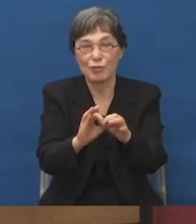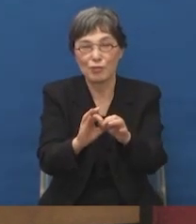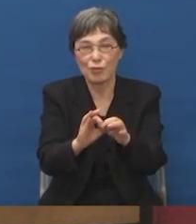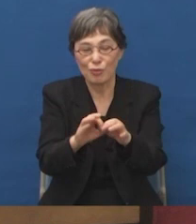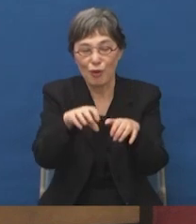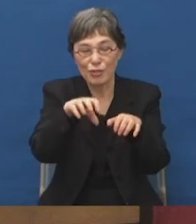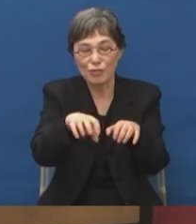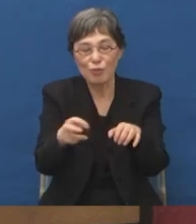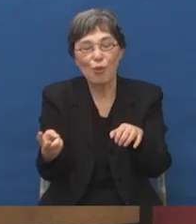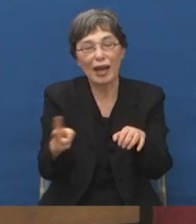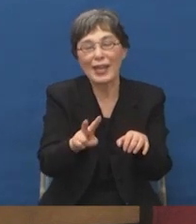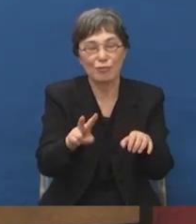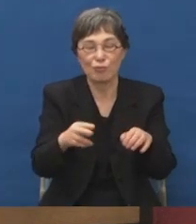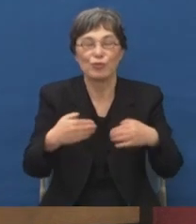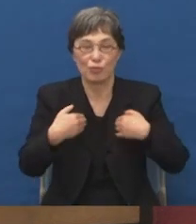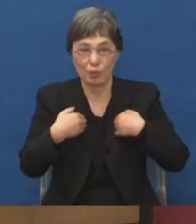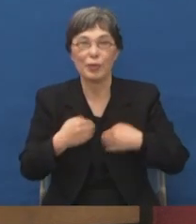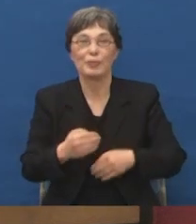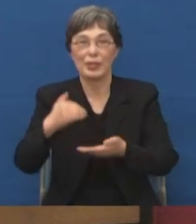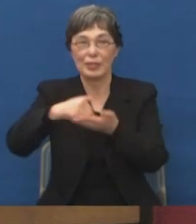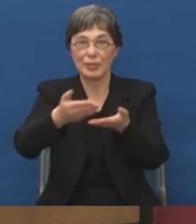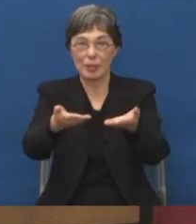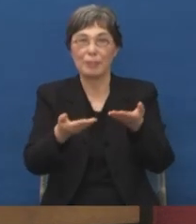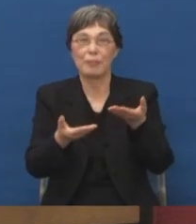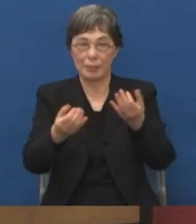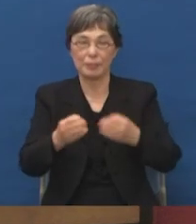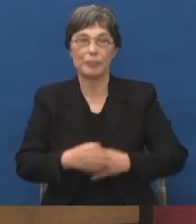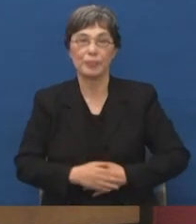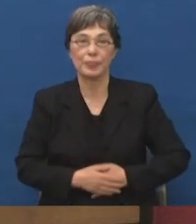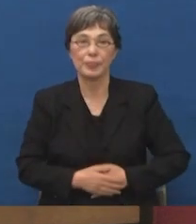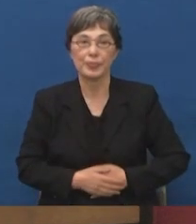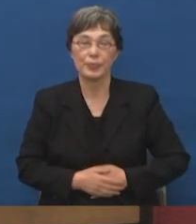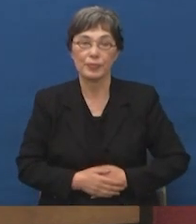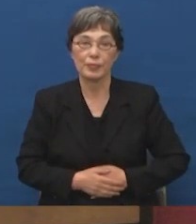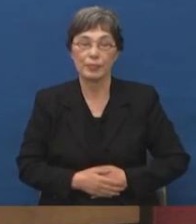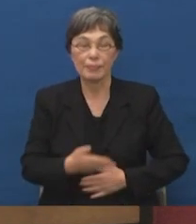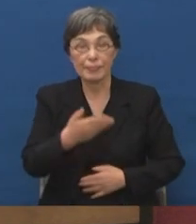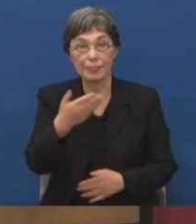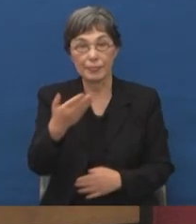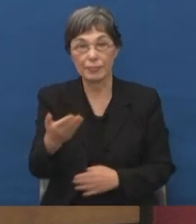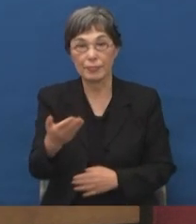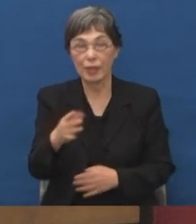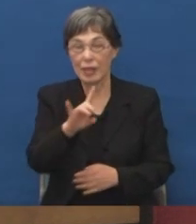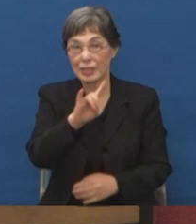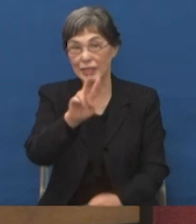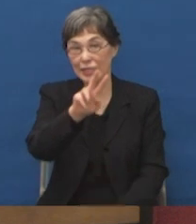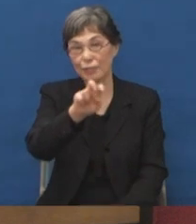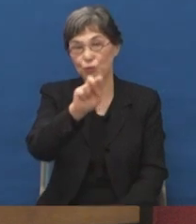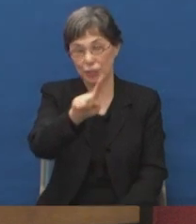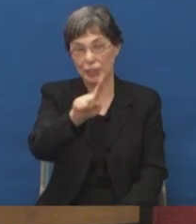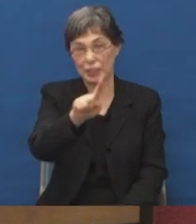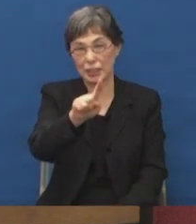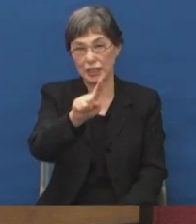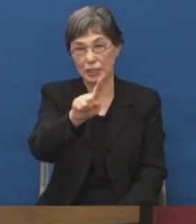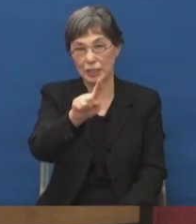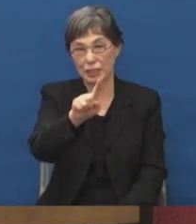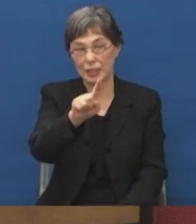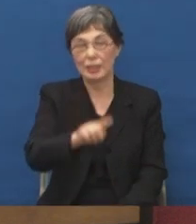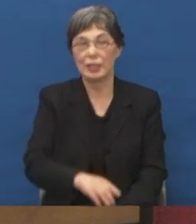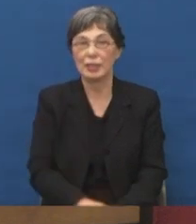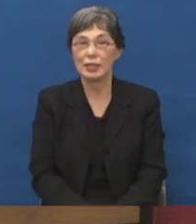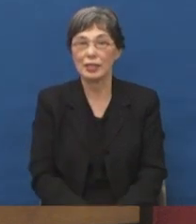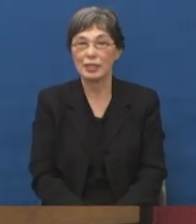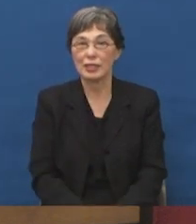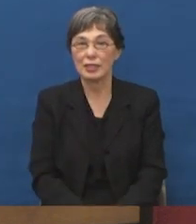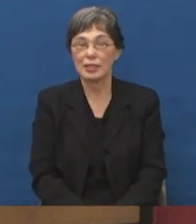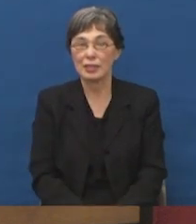変更しようとするものであるとの説明がありました。次に議題31号、指定通所介